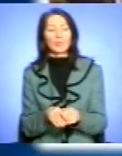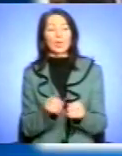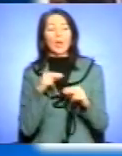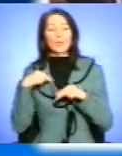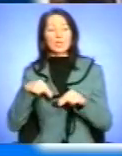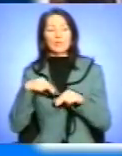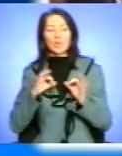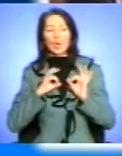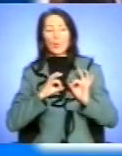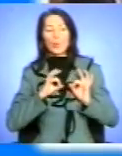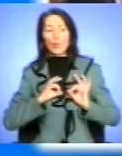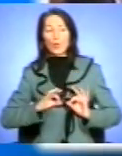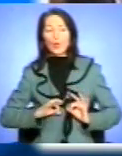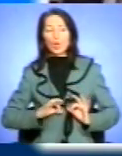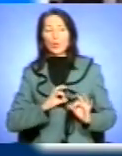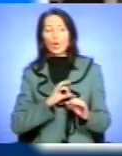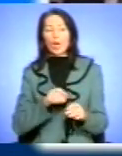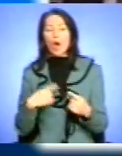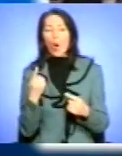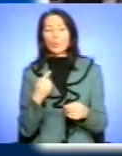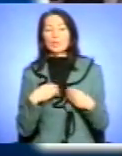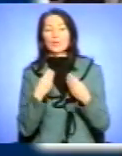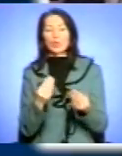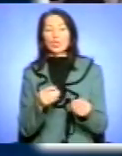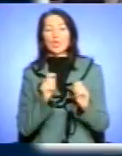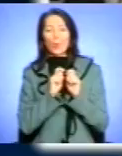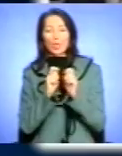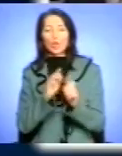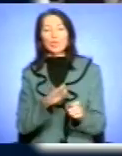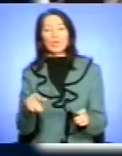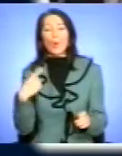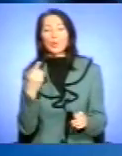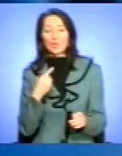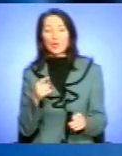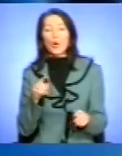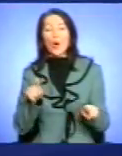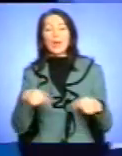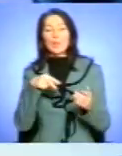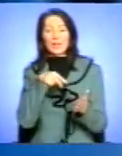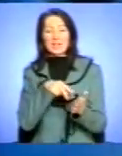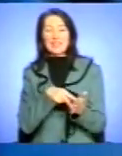Працівники прокуратури області вручили подарунки дітям обласного навчально-реабілітаційного центру.